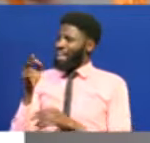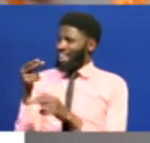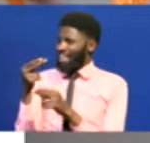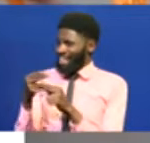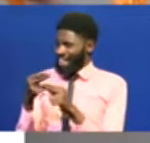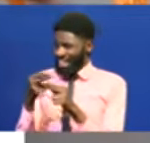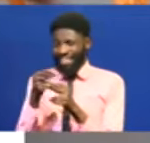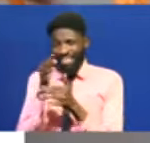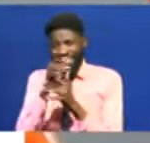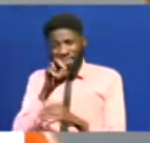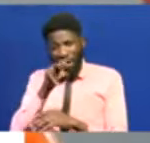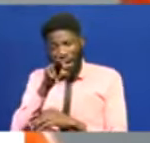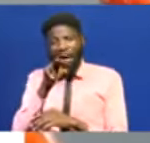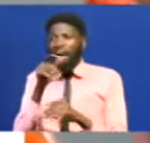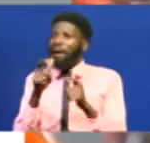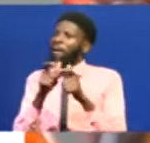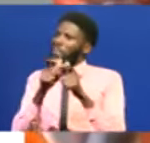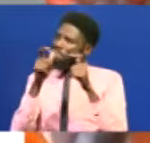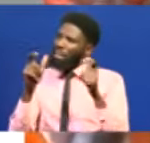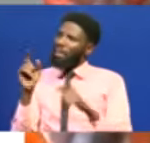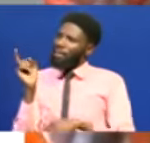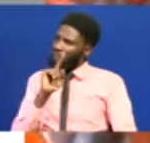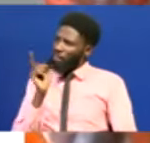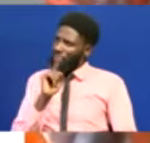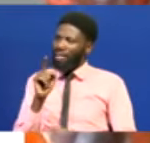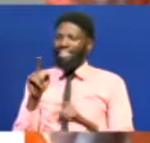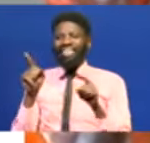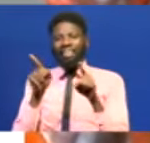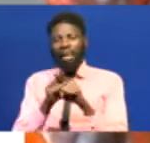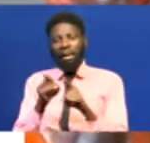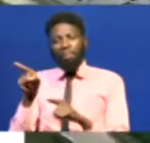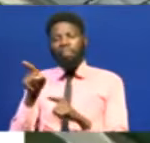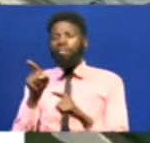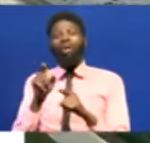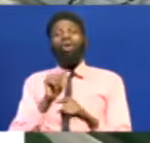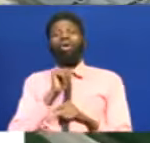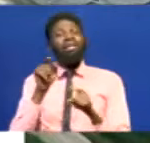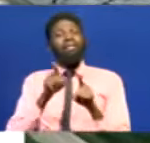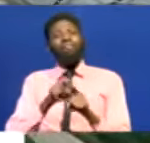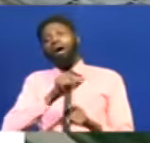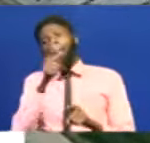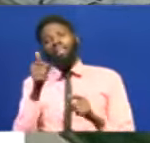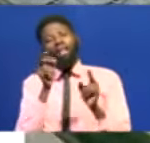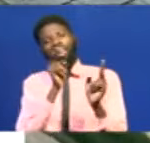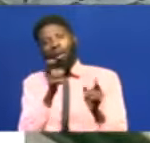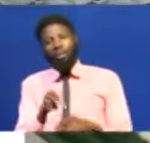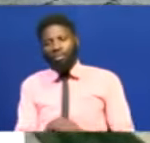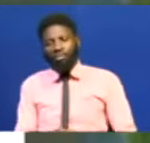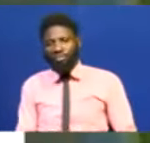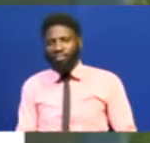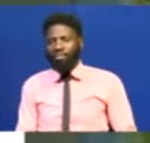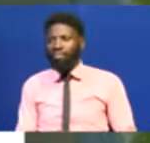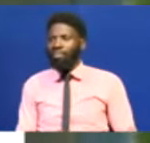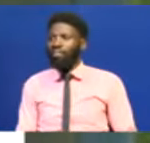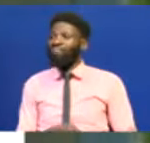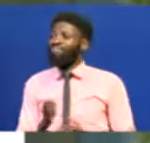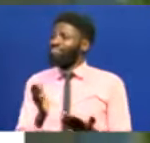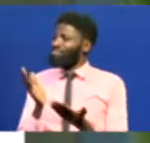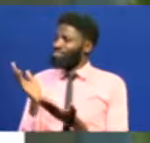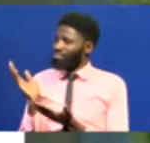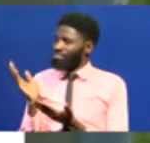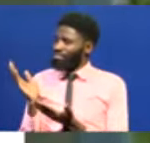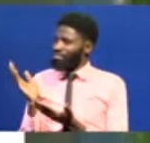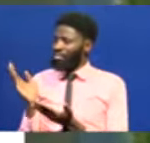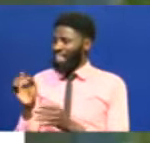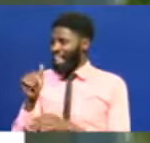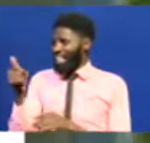vibano vipana na ni mkali zaidi kuliko wale wa kawaida. Ikilinganishwa na kamba wa kawaida wa